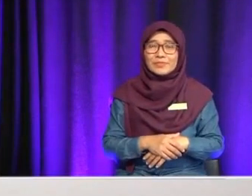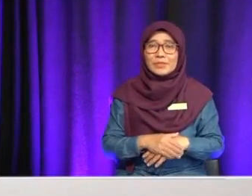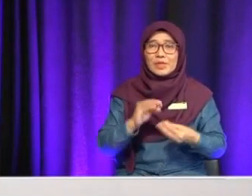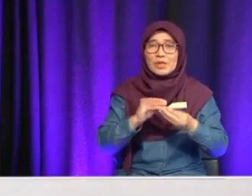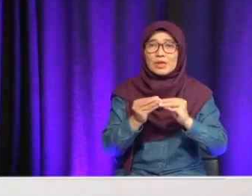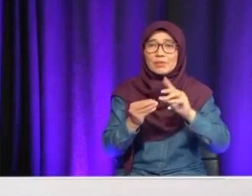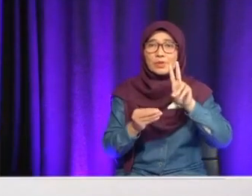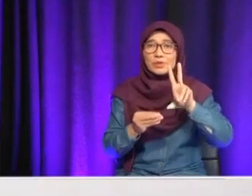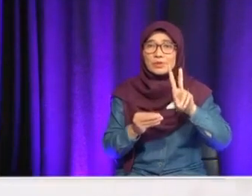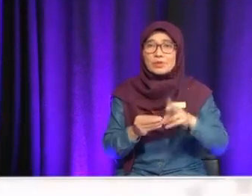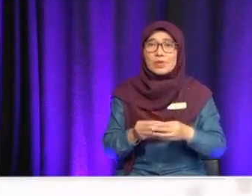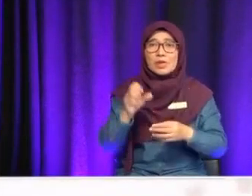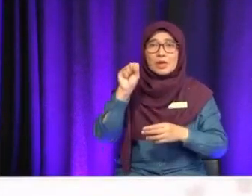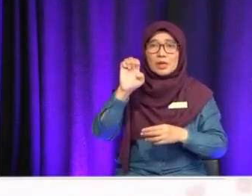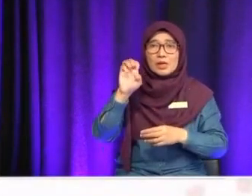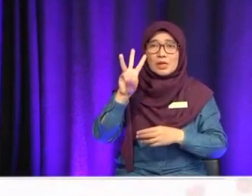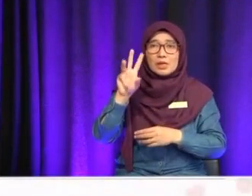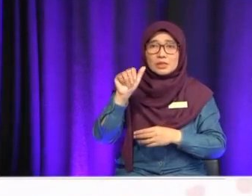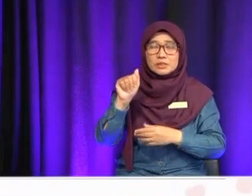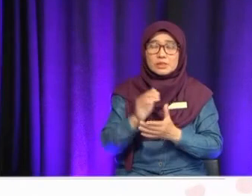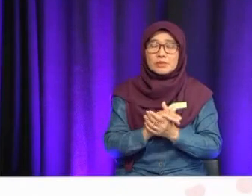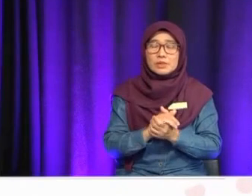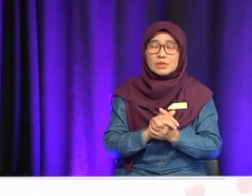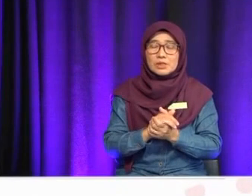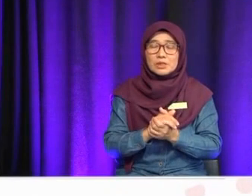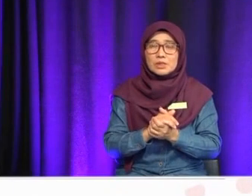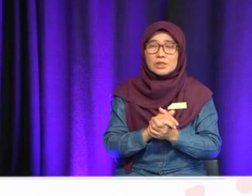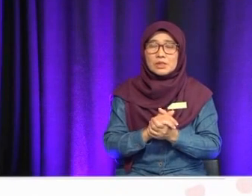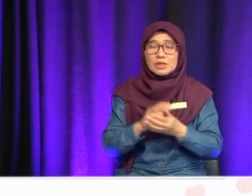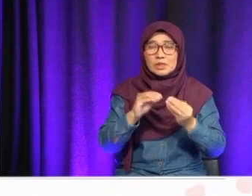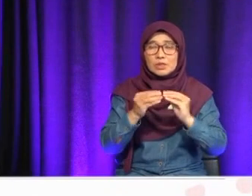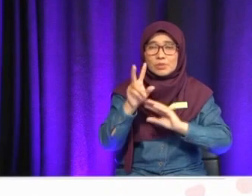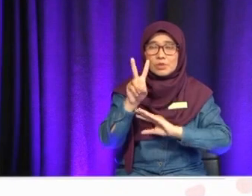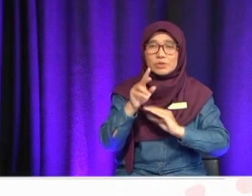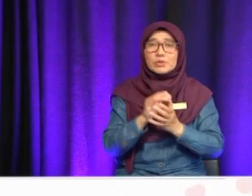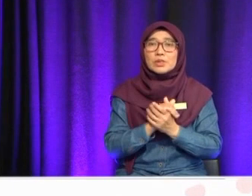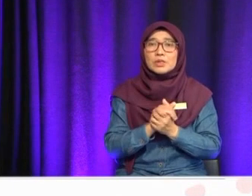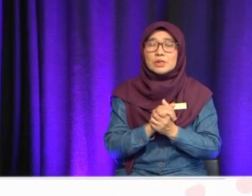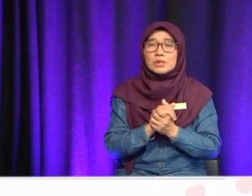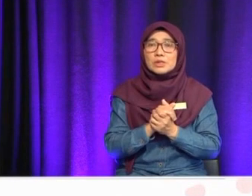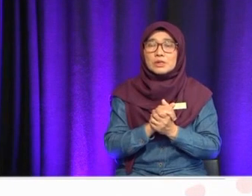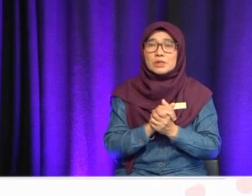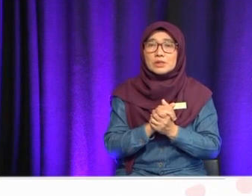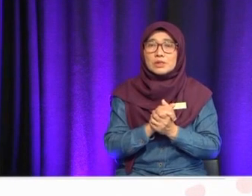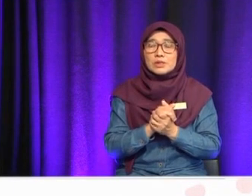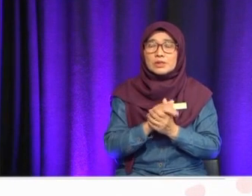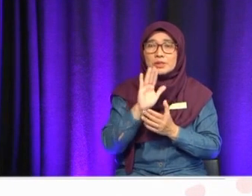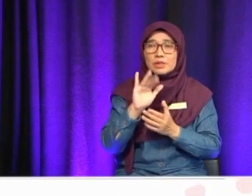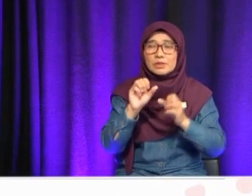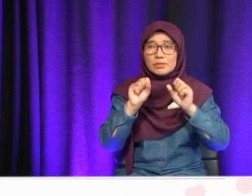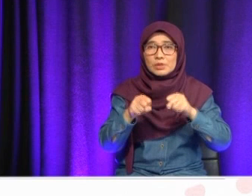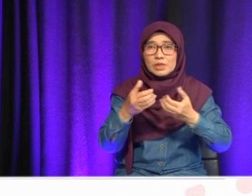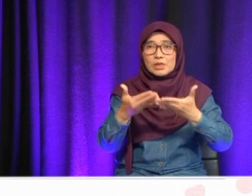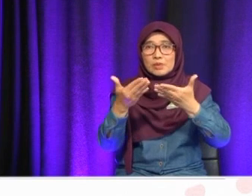kedua. Sewa ialah akad bagi menyerahkan sesuatu yang kosong yang boleh